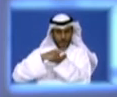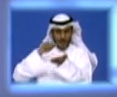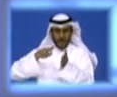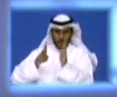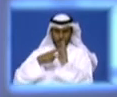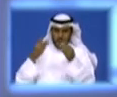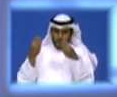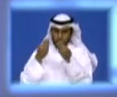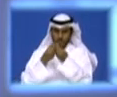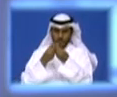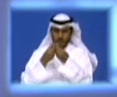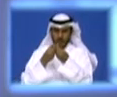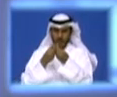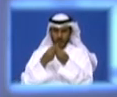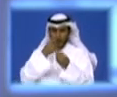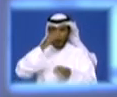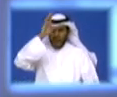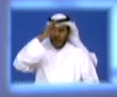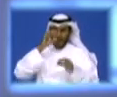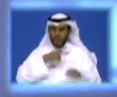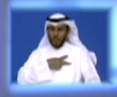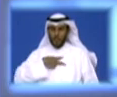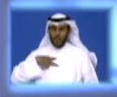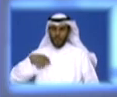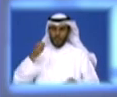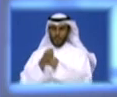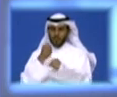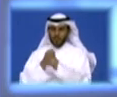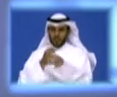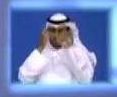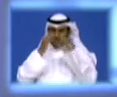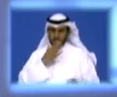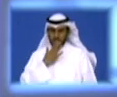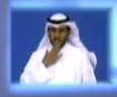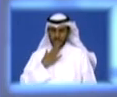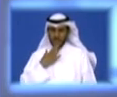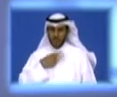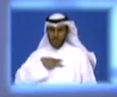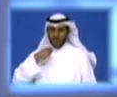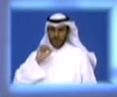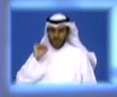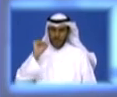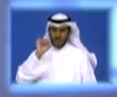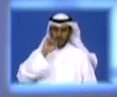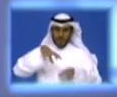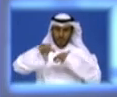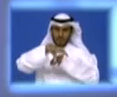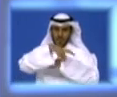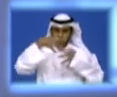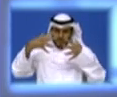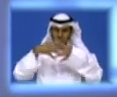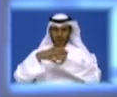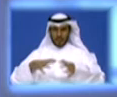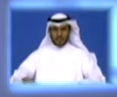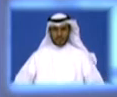عقب اكتمال تشكيل الحكومة العراقية بما فيها الحقائب الأمنية والتي ضمت كافة الأطياف السياسية